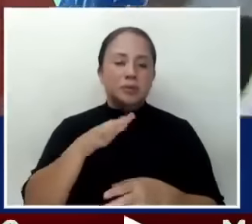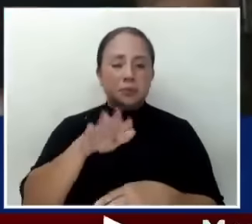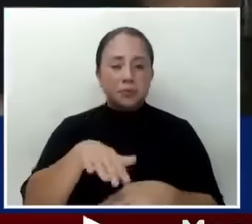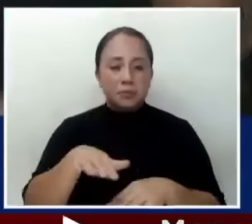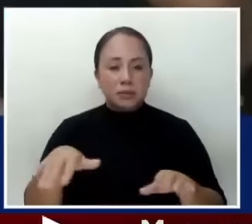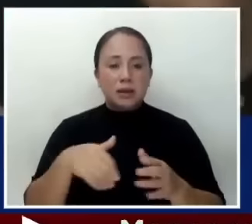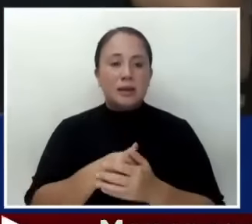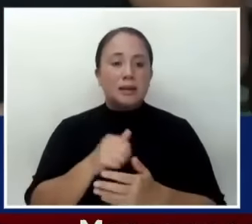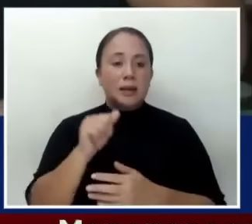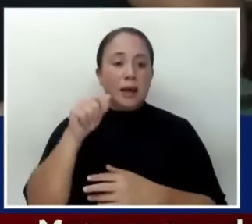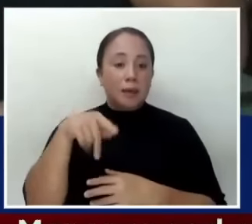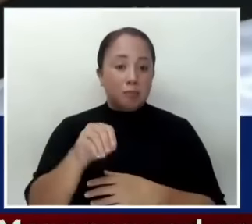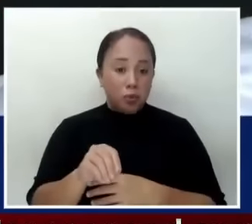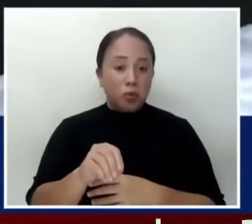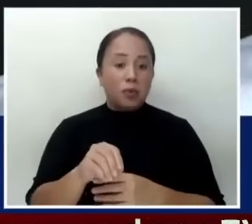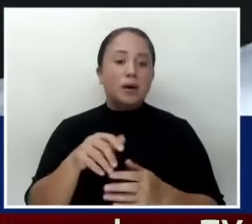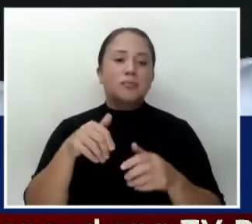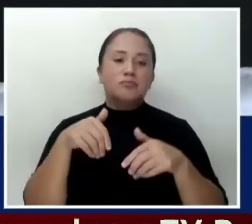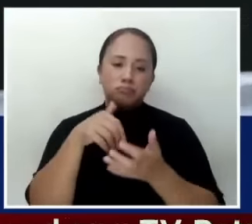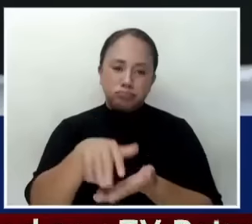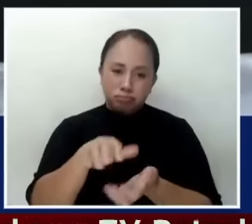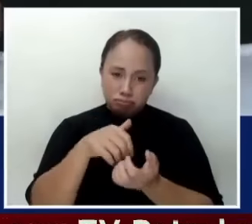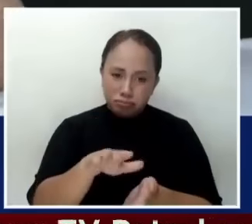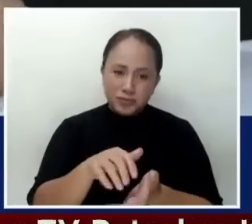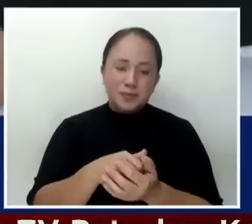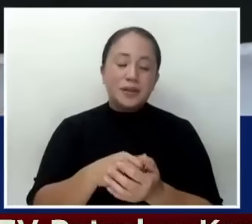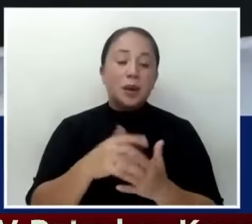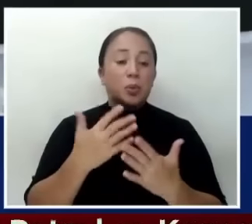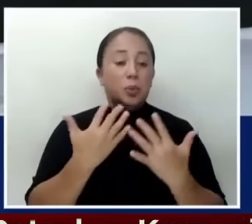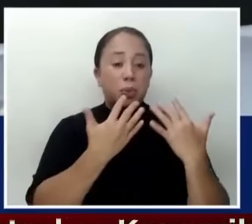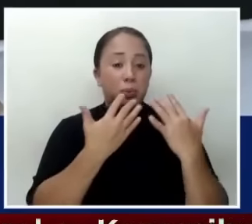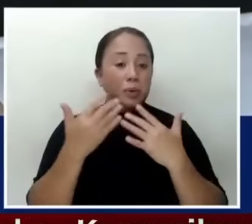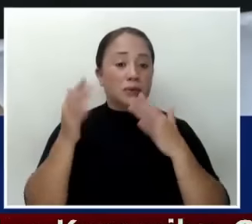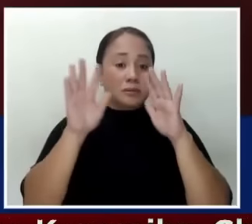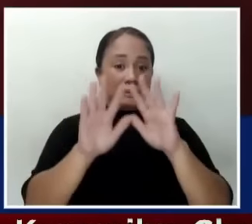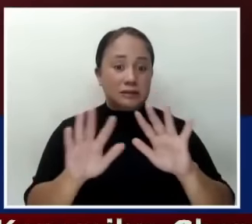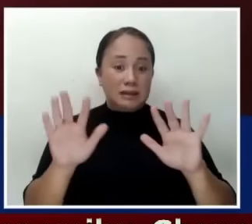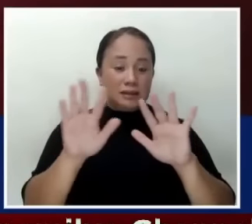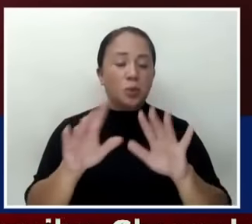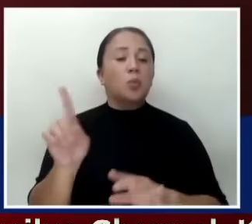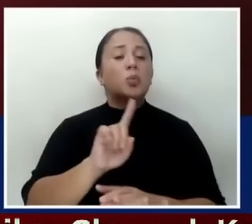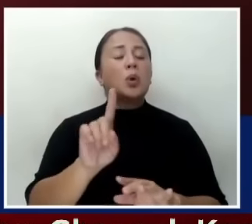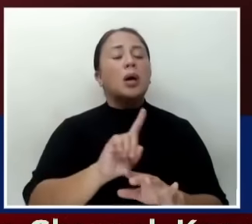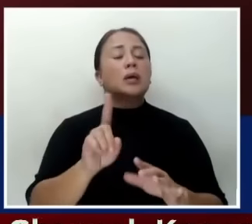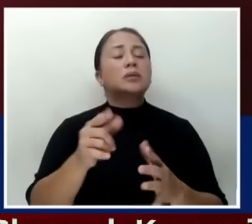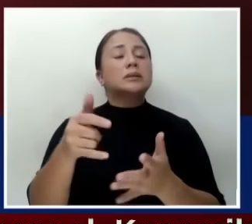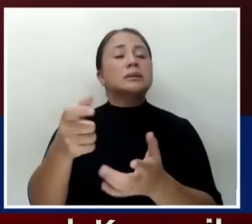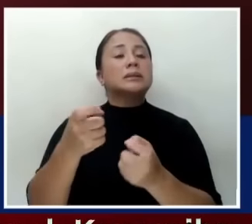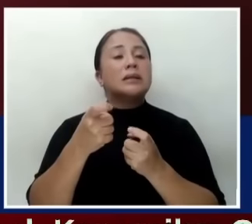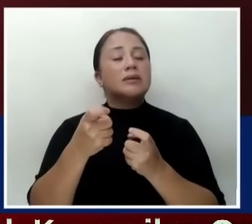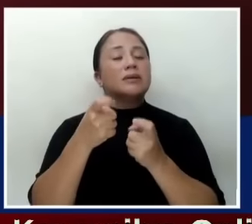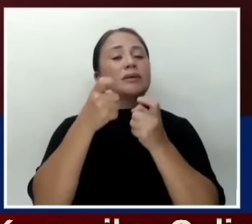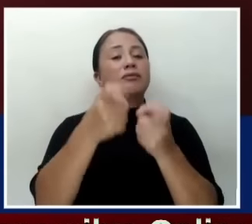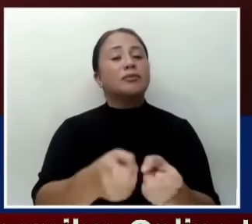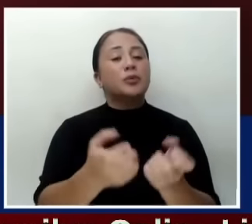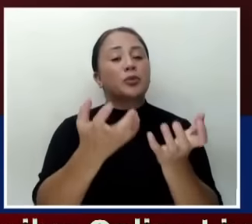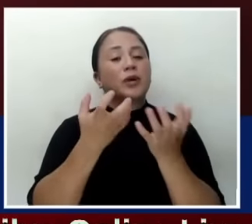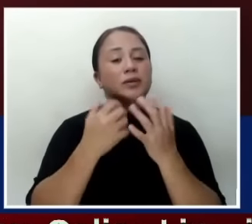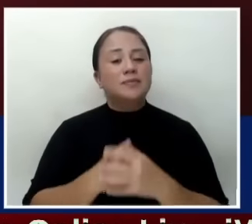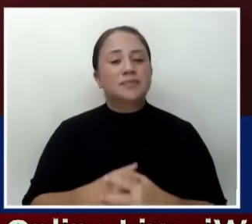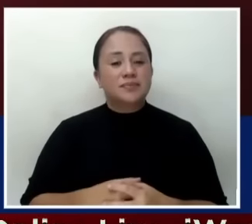apo at mga aso. Sa kanyang kaarawan sa Linggo, ano ang gustong matanggap na regalo ng isang Gina